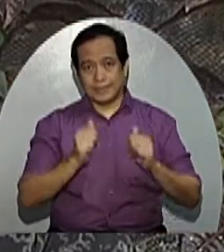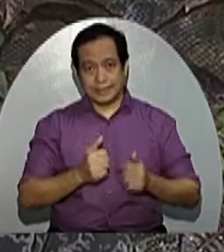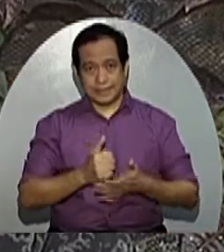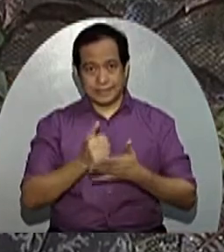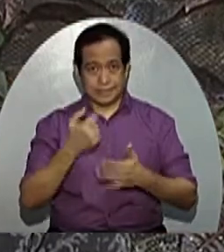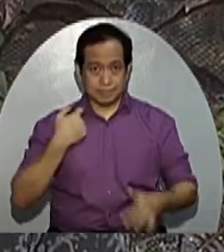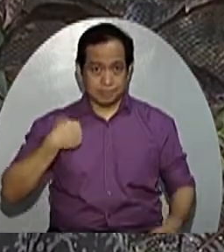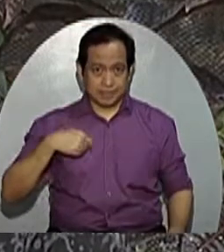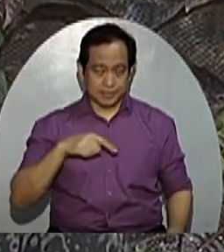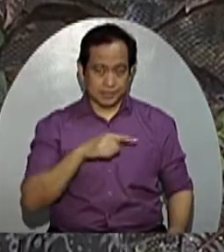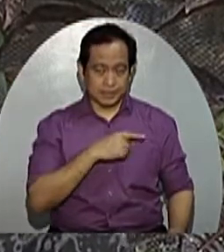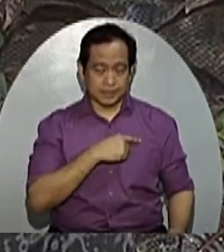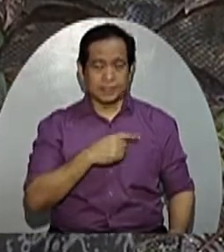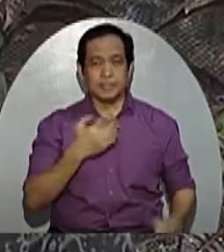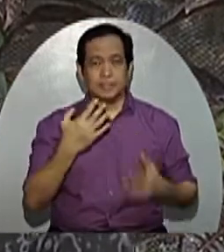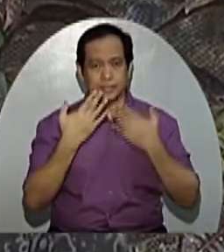kami.